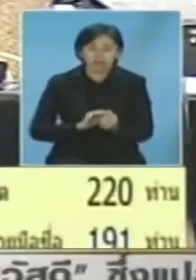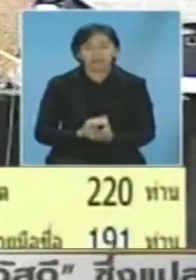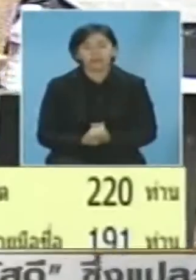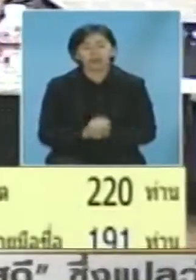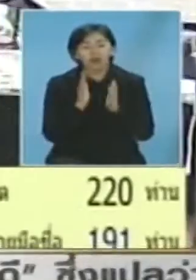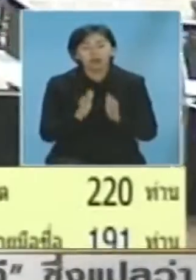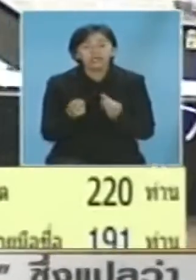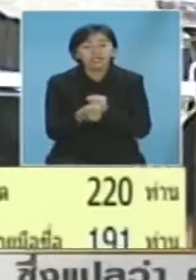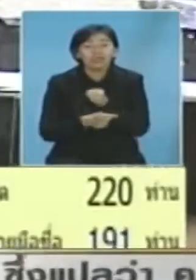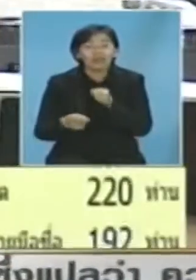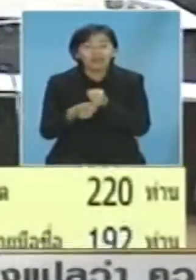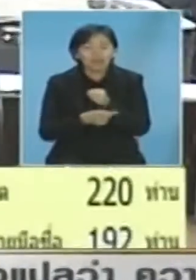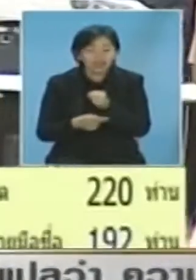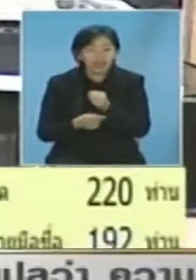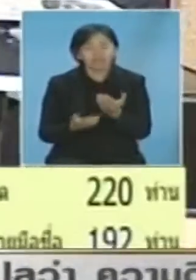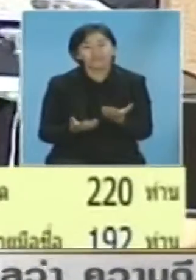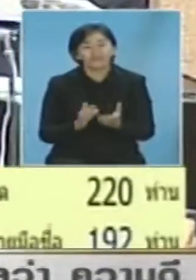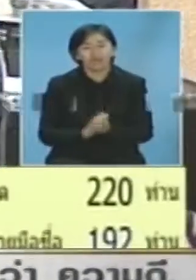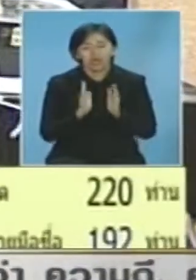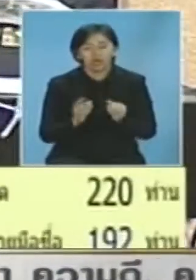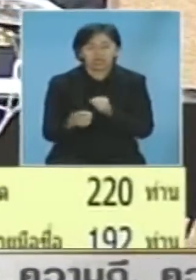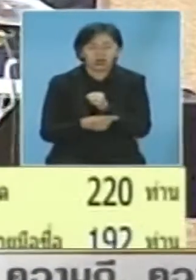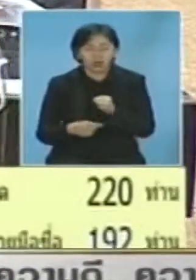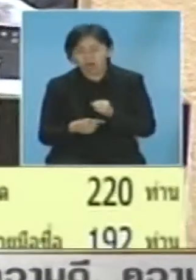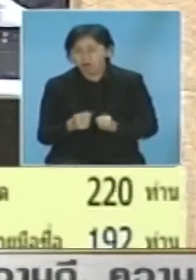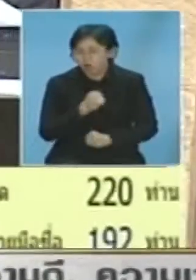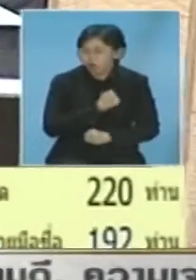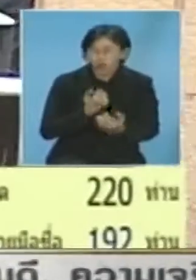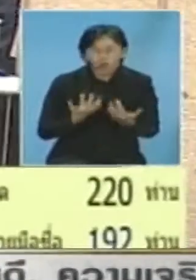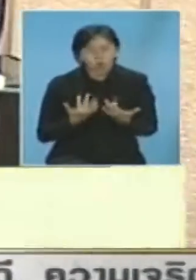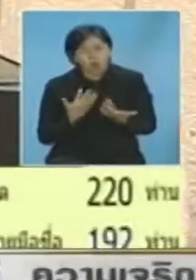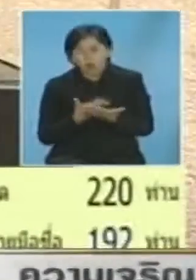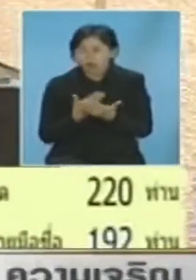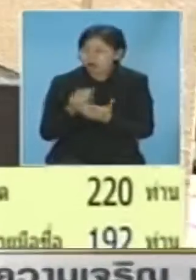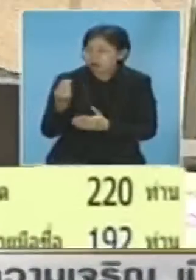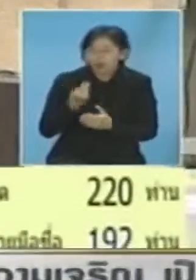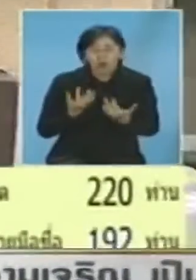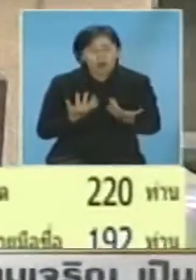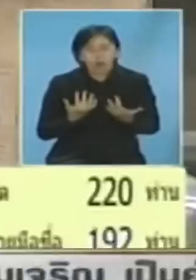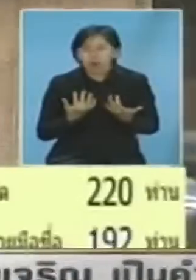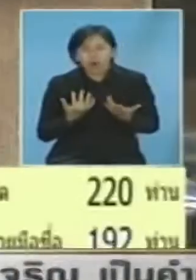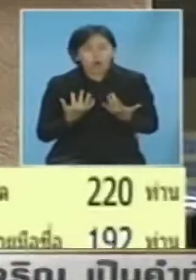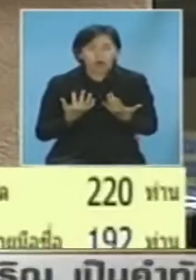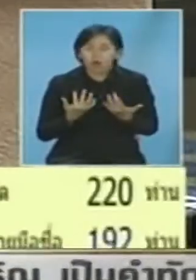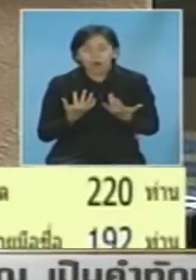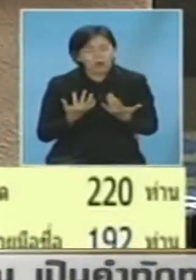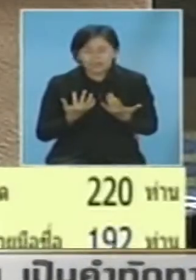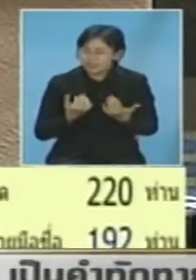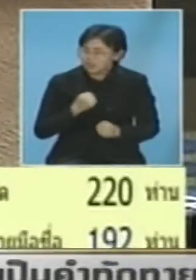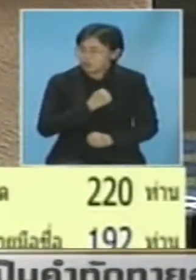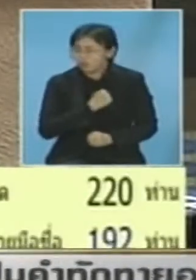ายรายไม่อาจที่จะทนรอเงินจำนำข้าวของรัฐบาลผู้ถูกกล่าวหา